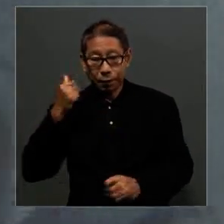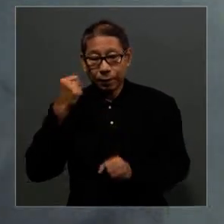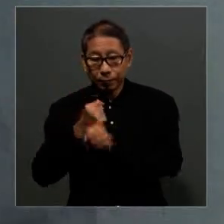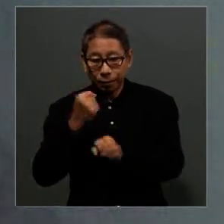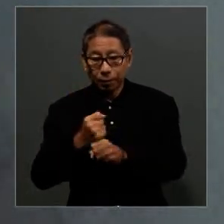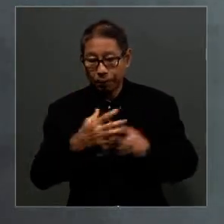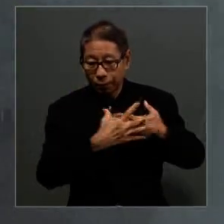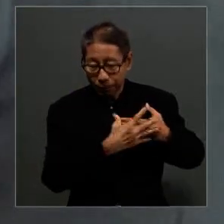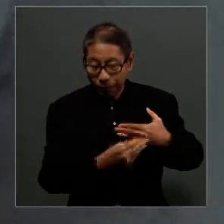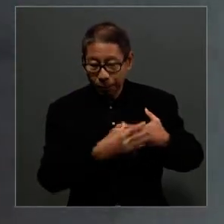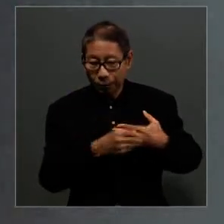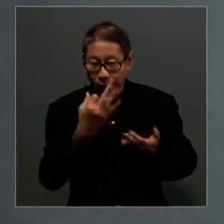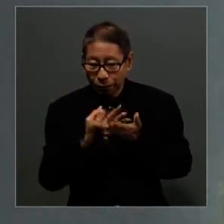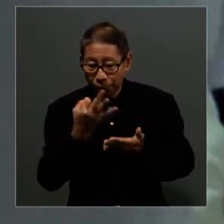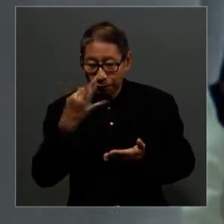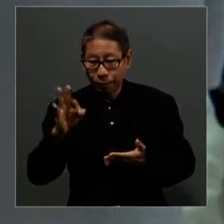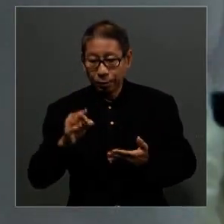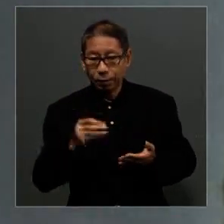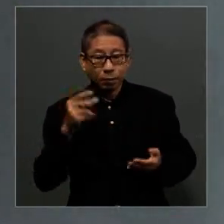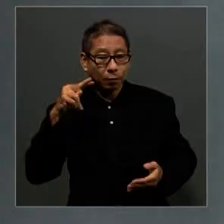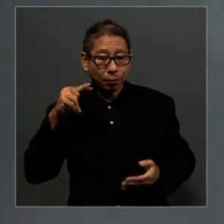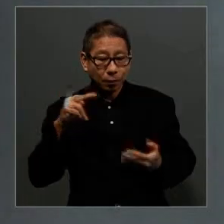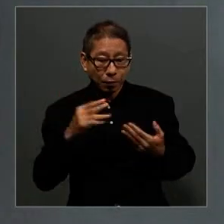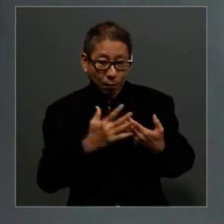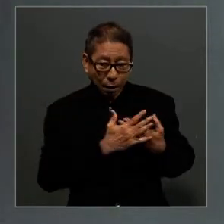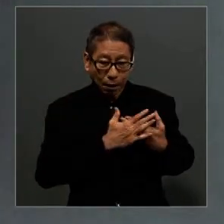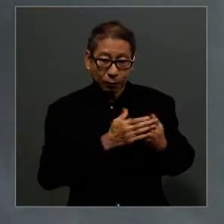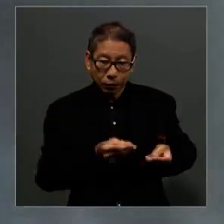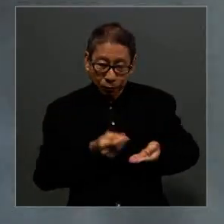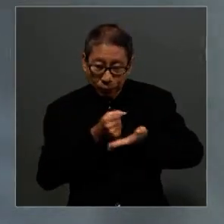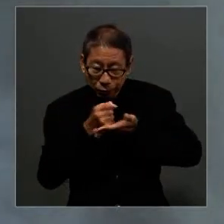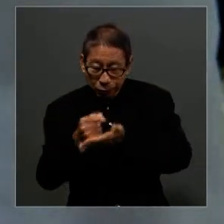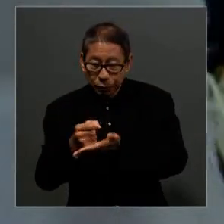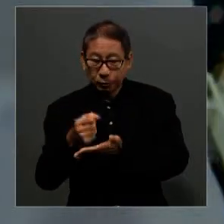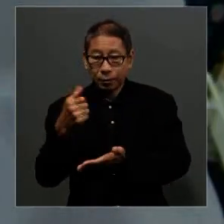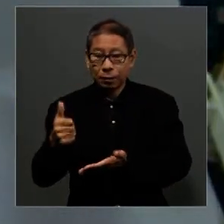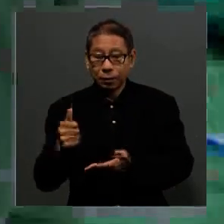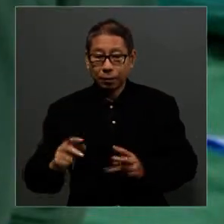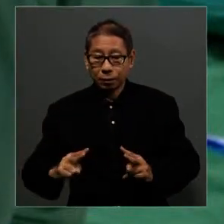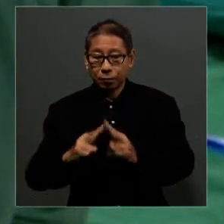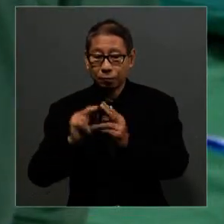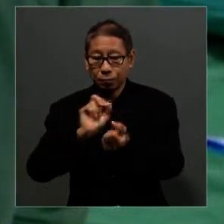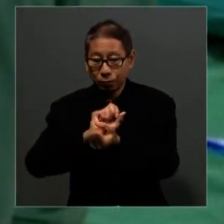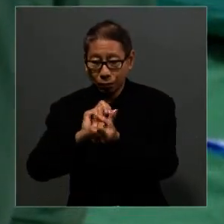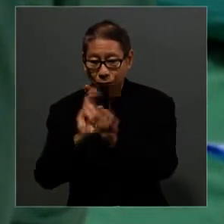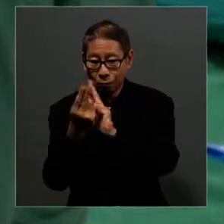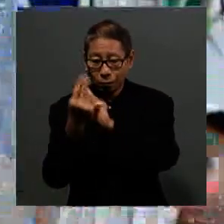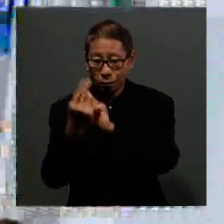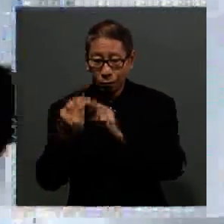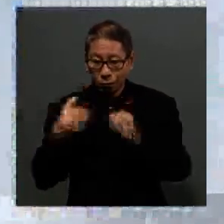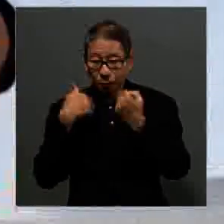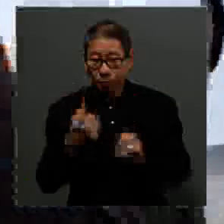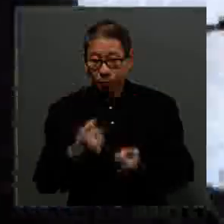นมแม่ฟรีผ่านโครงการส่งรักส่งนมได้ด้วยนะครับนอกเหนือจากเรื่องนี้แล้วกรมอนามัยยังเน้นการควบคุมคุณภาพสถาน